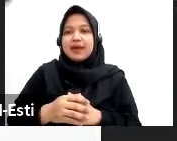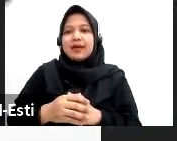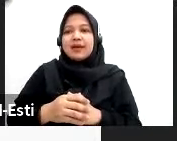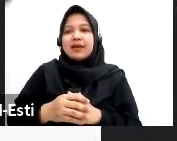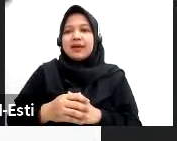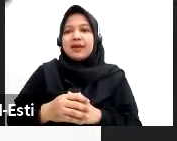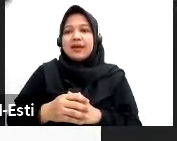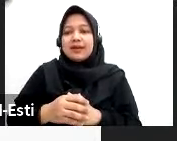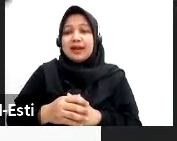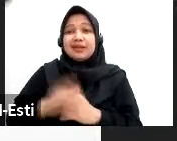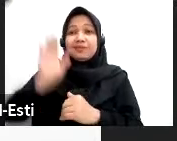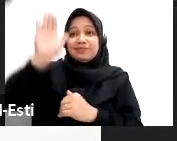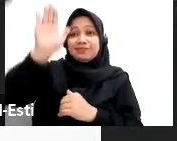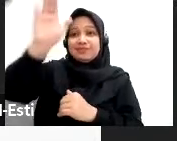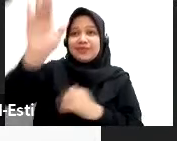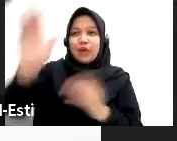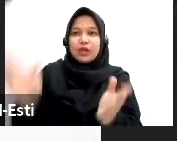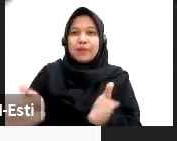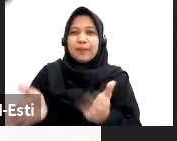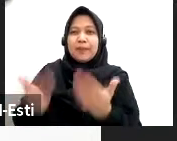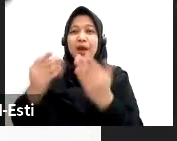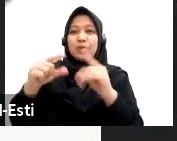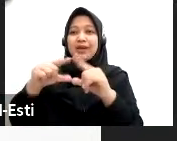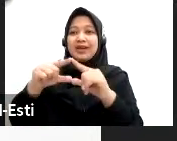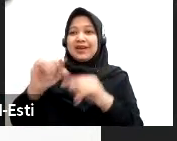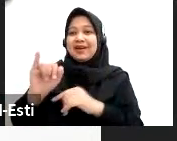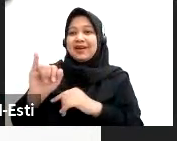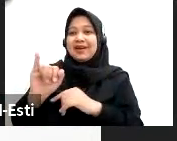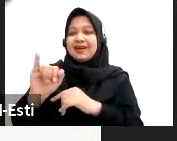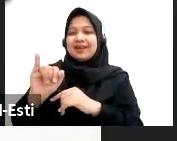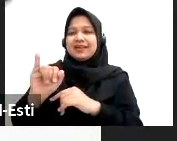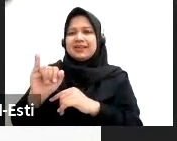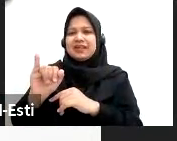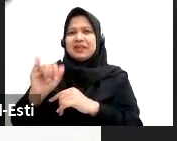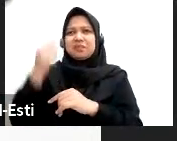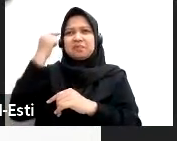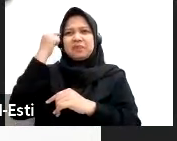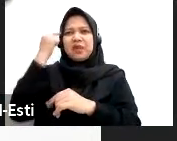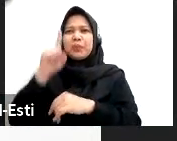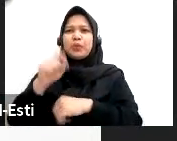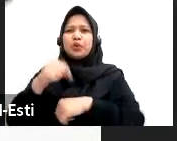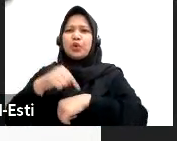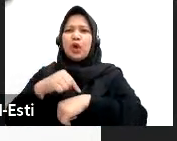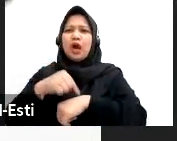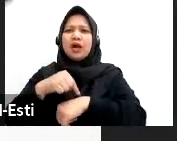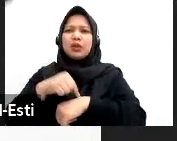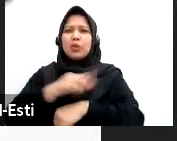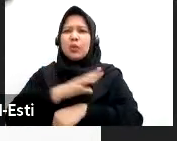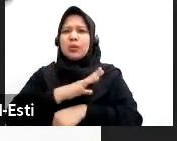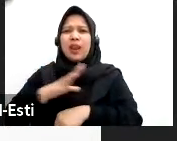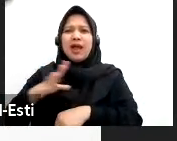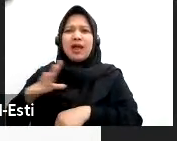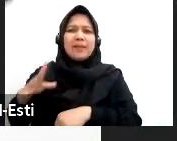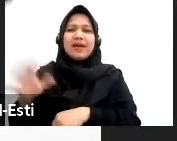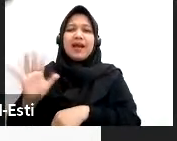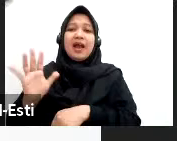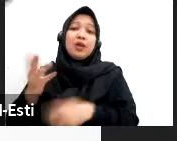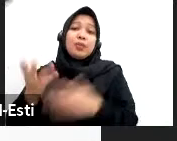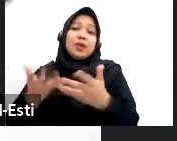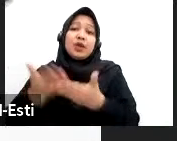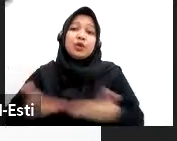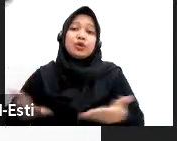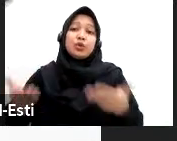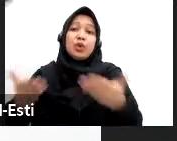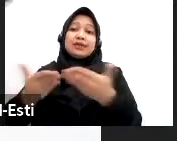di masa depan saya kira tidak perlu waktu lama itu eh kondisi di luar negeri